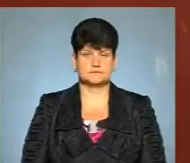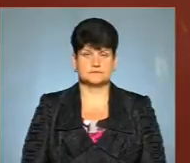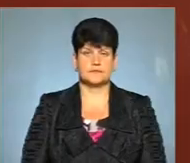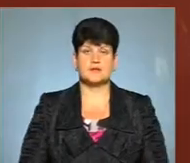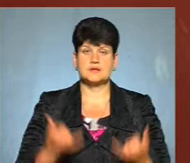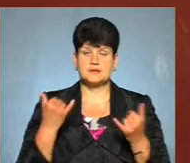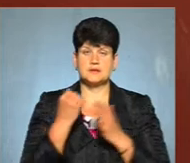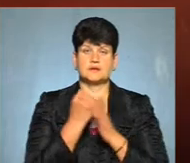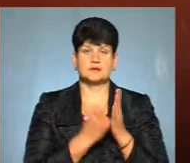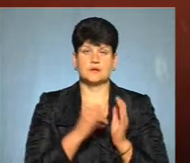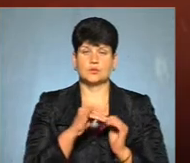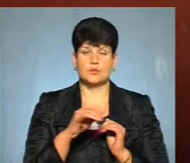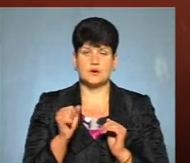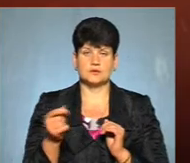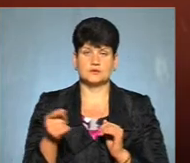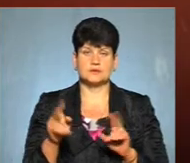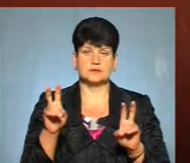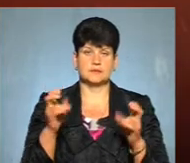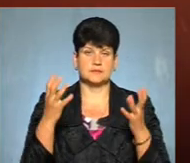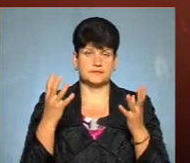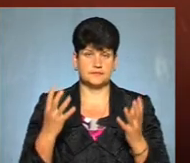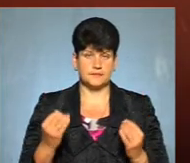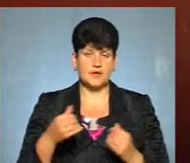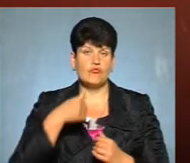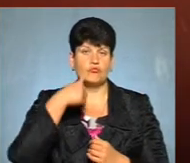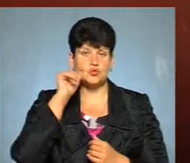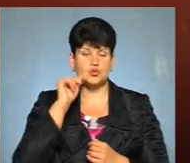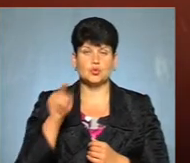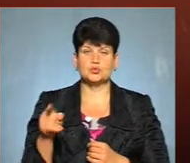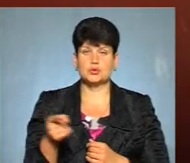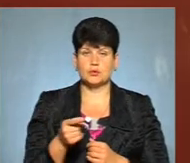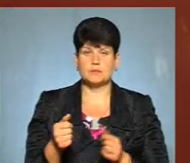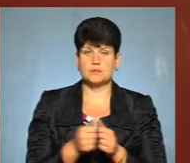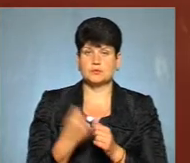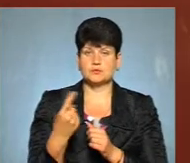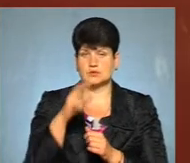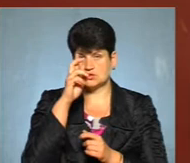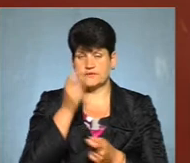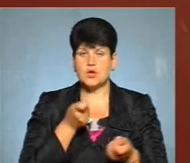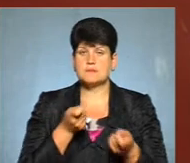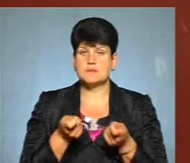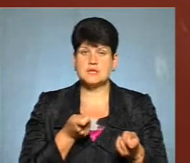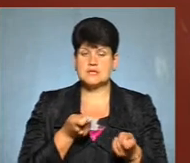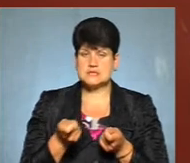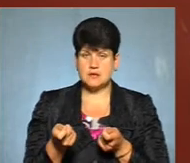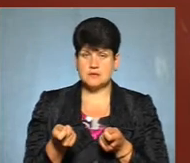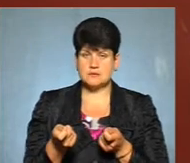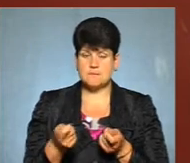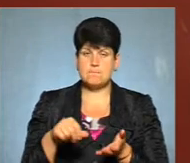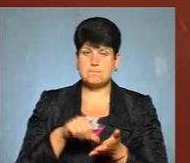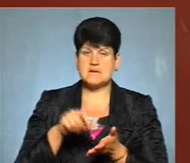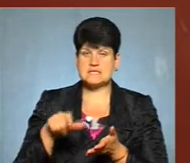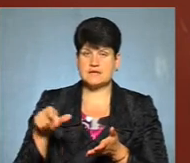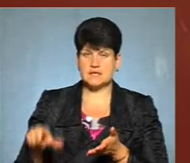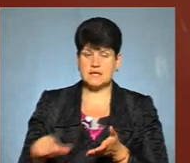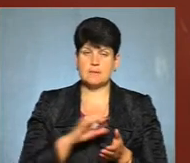ефірі телеканалу ЮА Тернопіль програма «Тема дня». Вчора у Тернополі під обласною державною адміністрацією представники